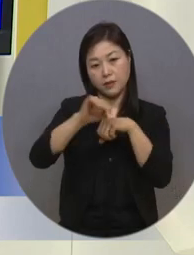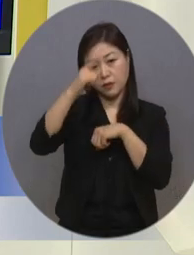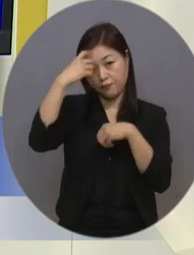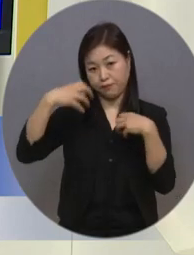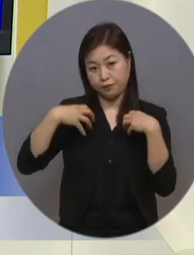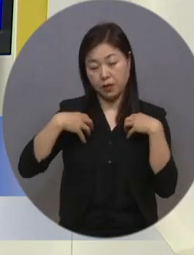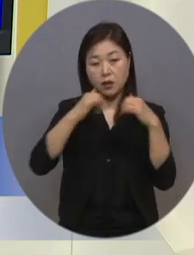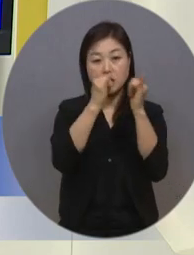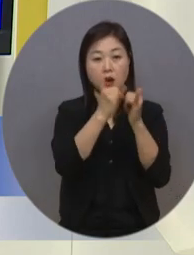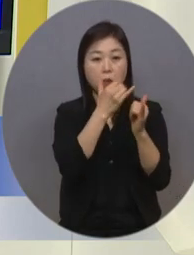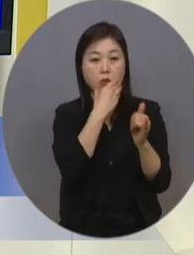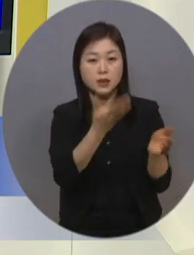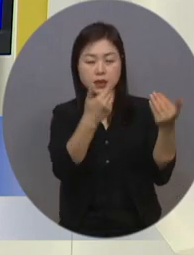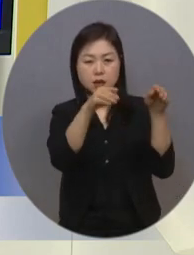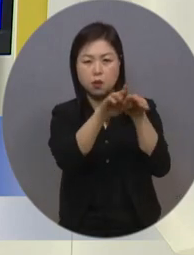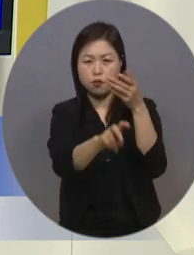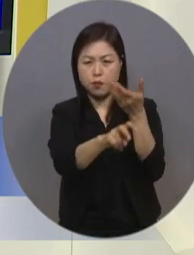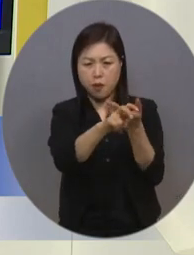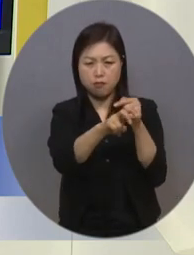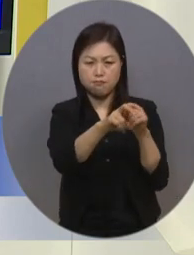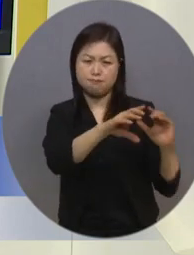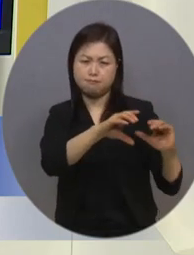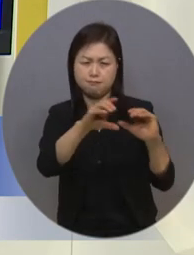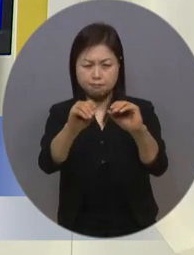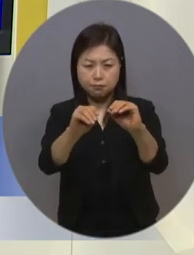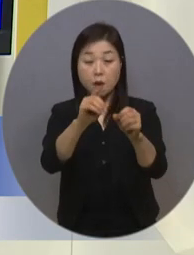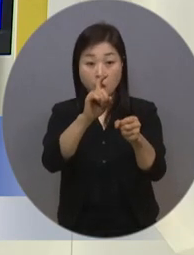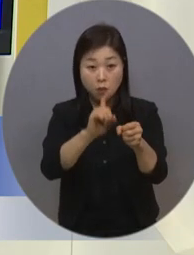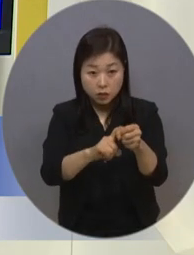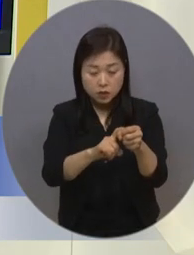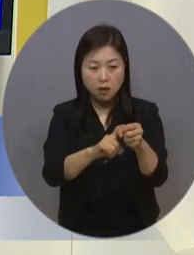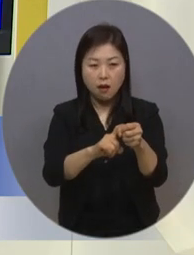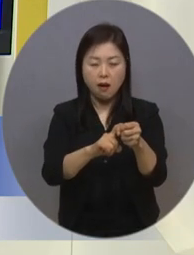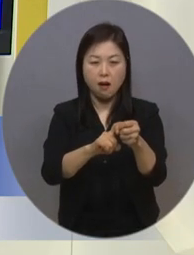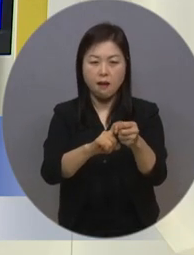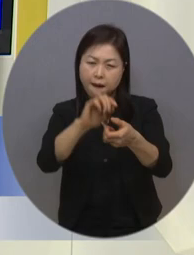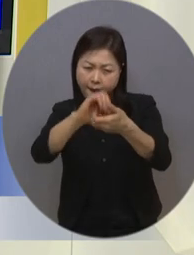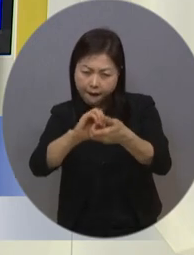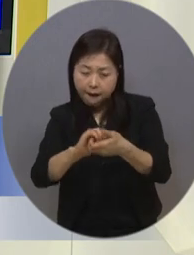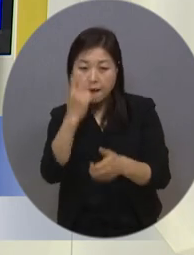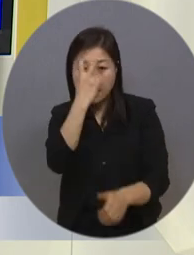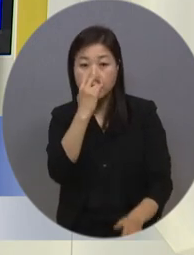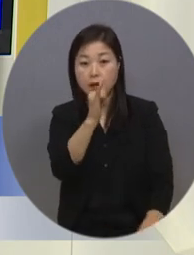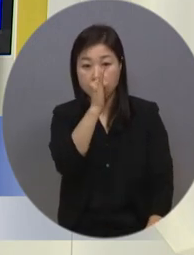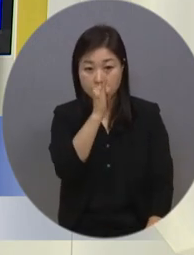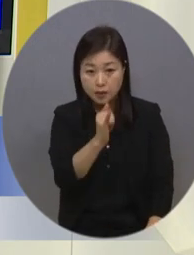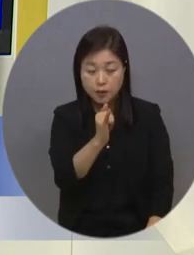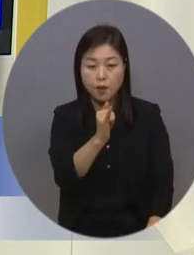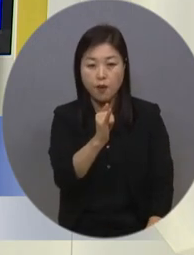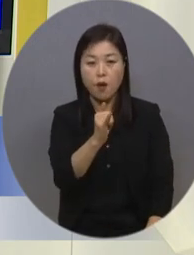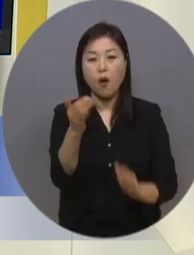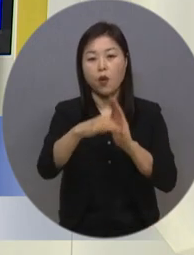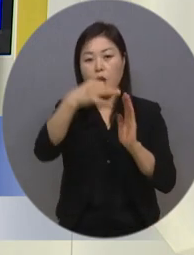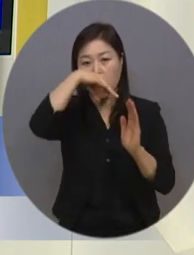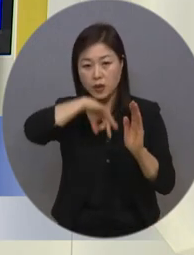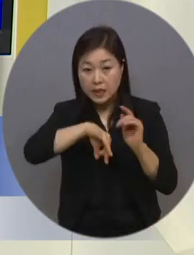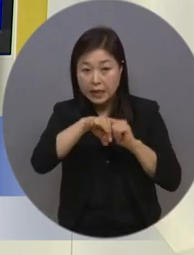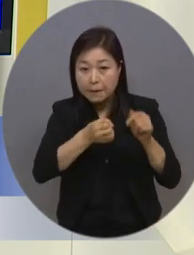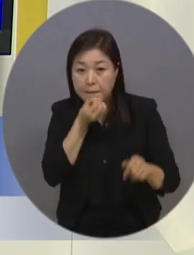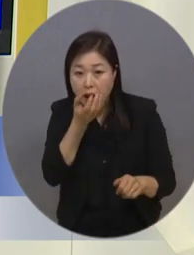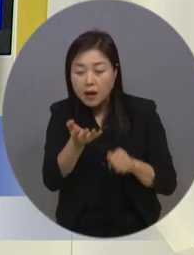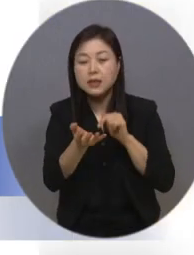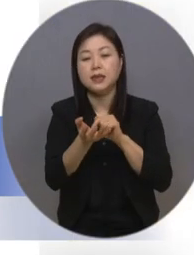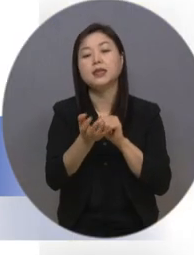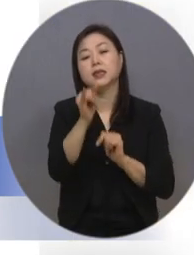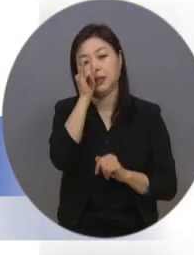사회복지시설의 불법행위를 원천 차단하기 위해 정기적 감사를 실시하고 아울러 공익 제보 등을 상시 받고